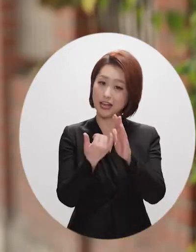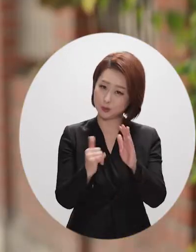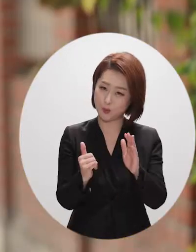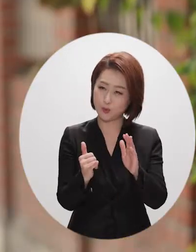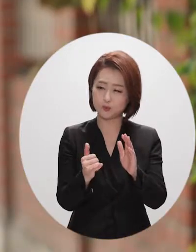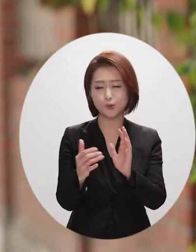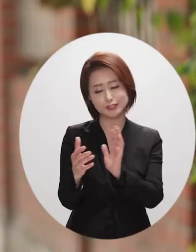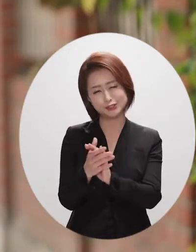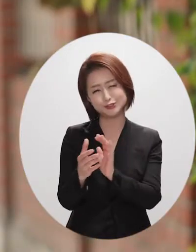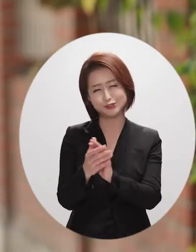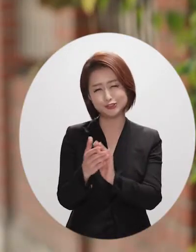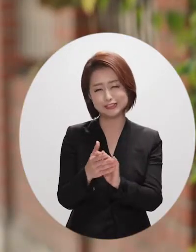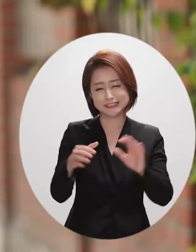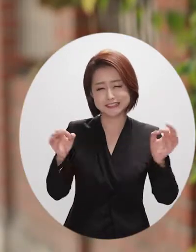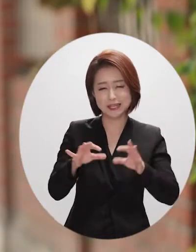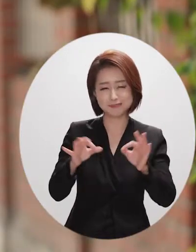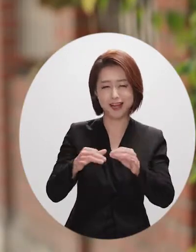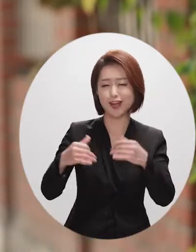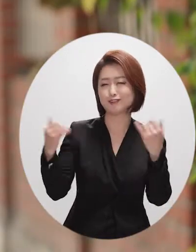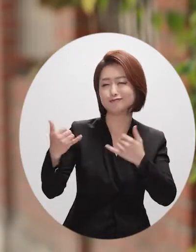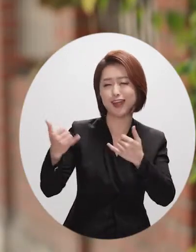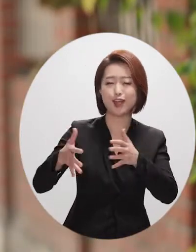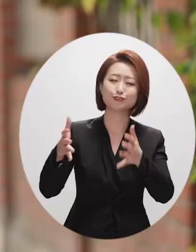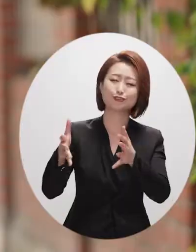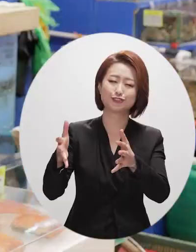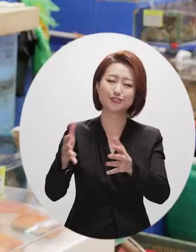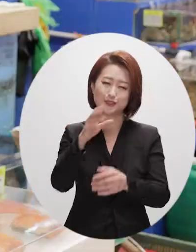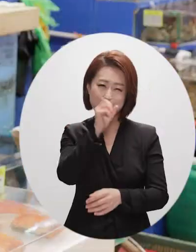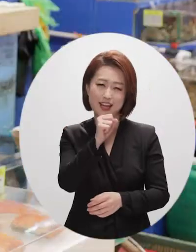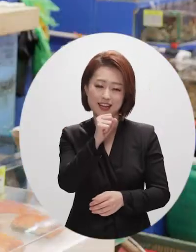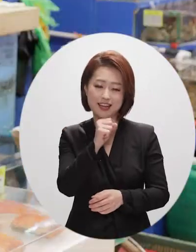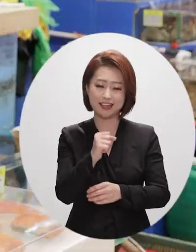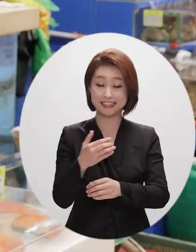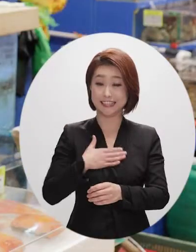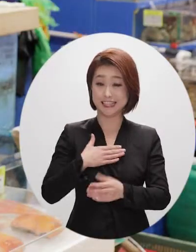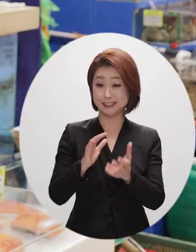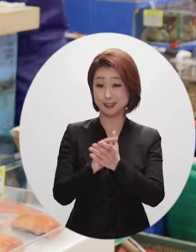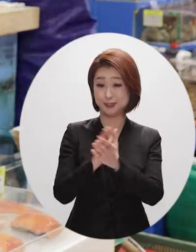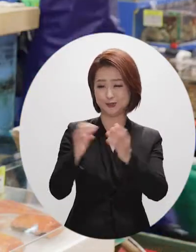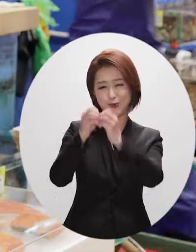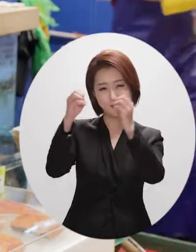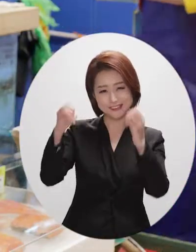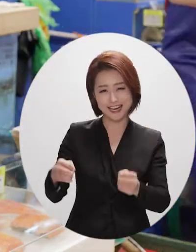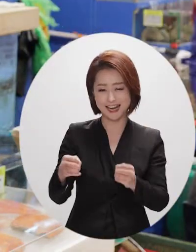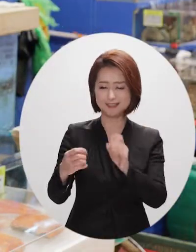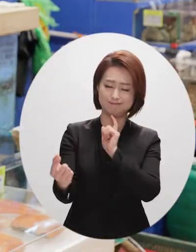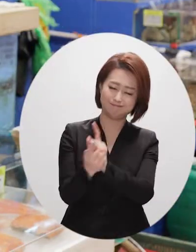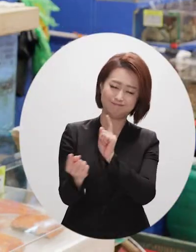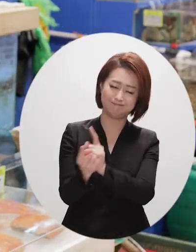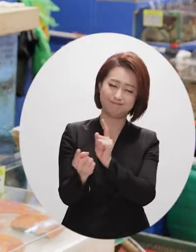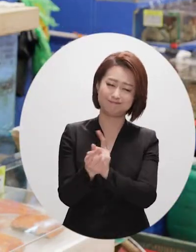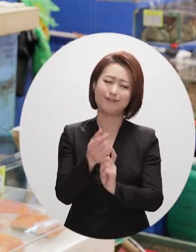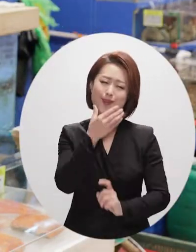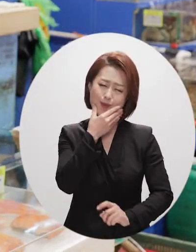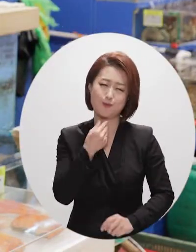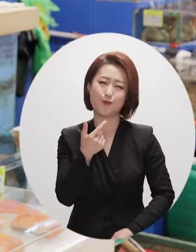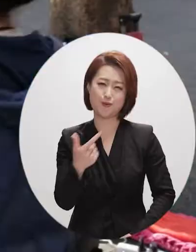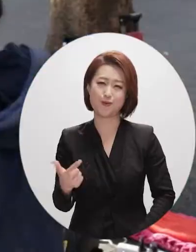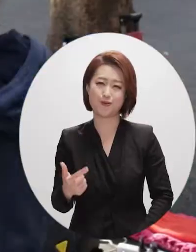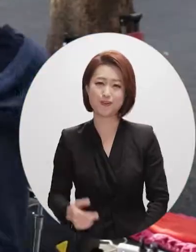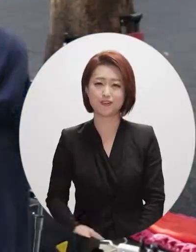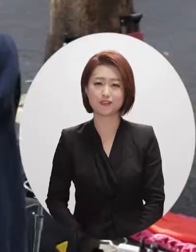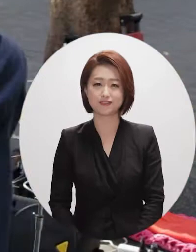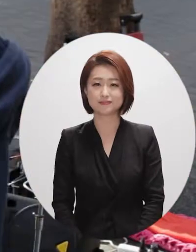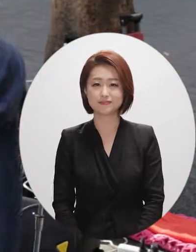가족들하고나 친구들하고 일하면서 틈틈이 전화하는 거 친구들하고 많은 시간을 갖는 게 가장 행복한 거에요